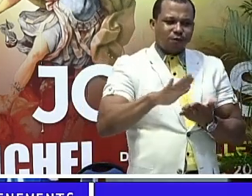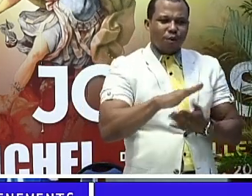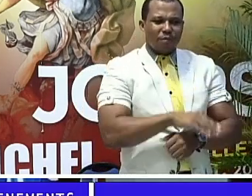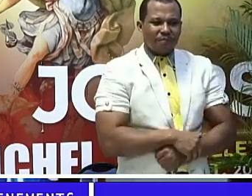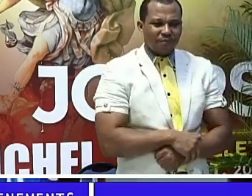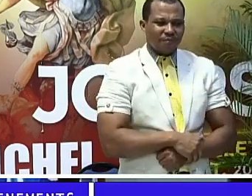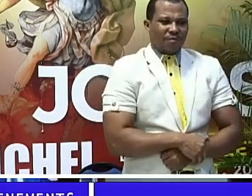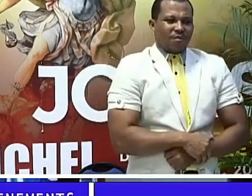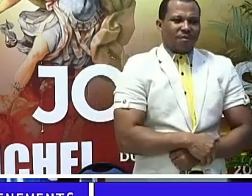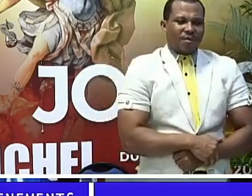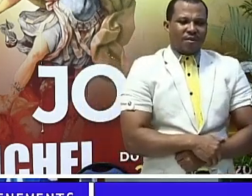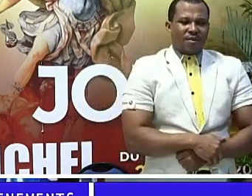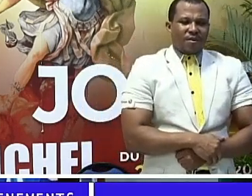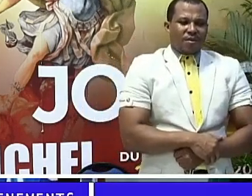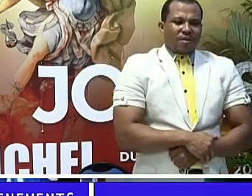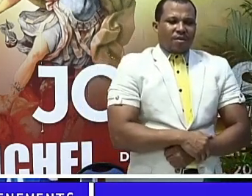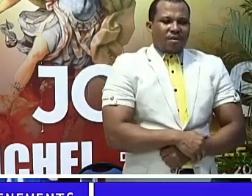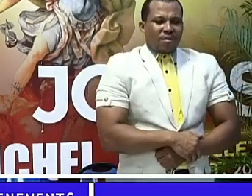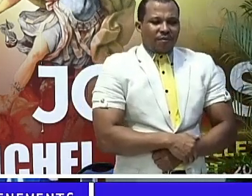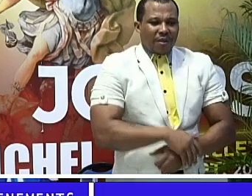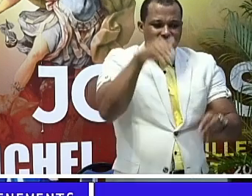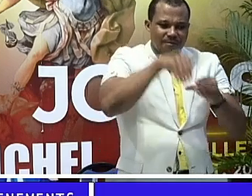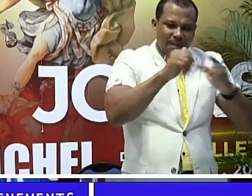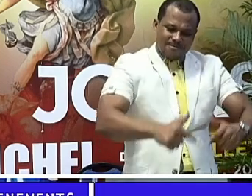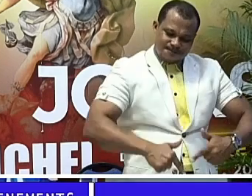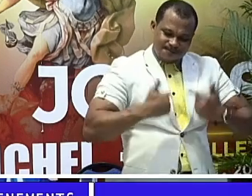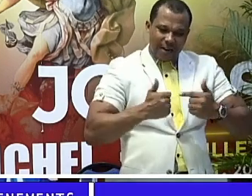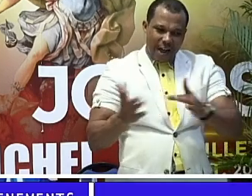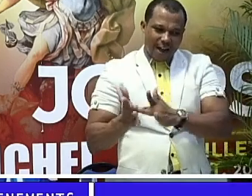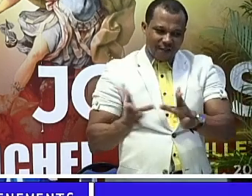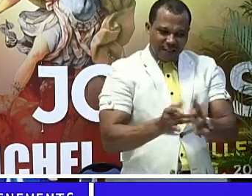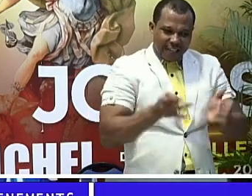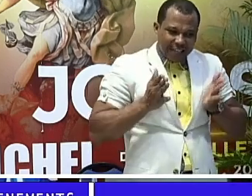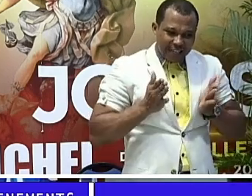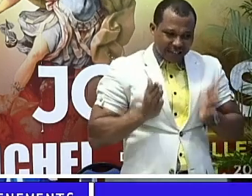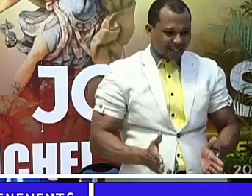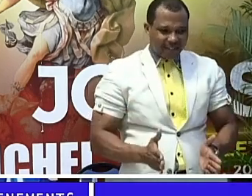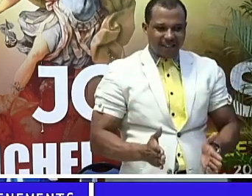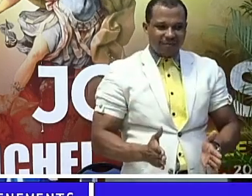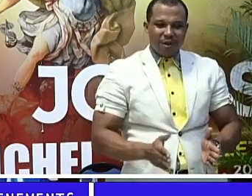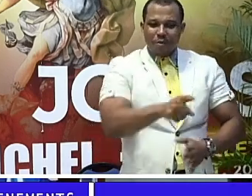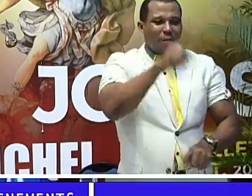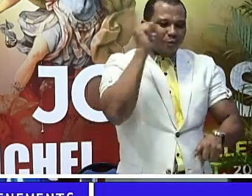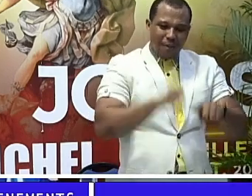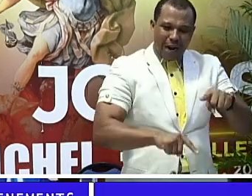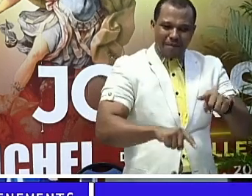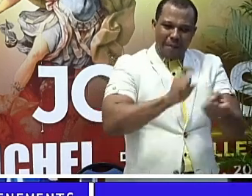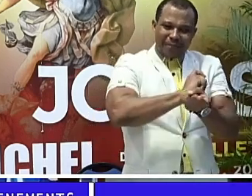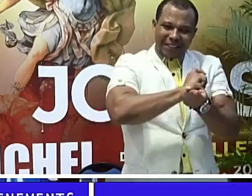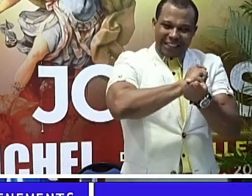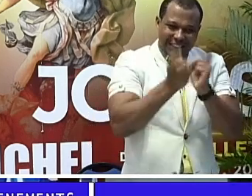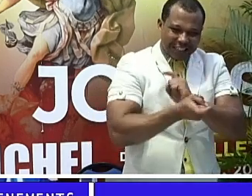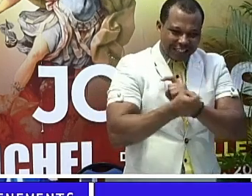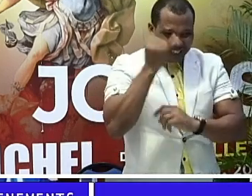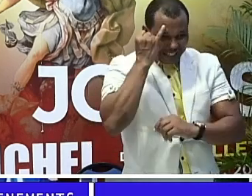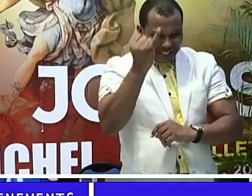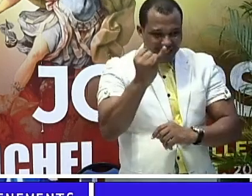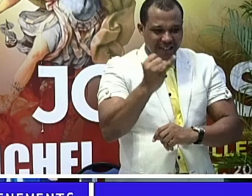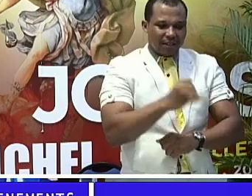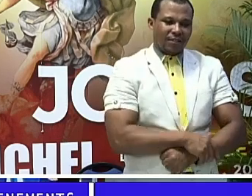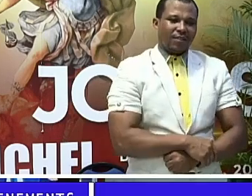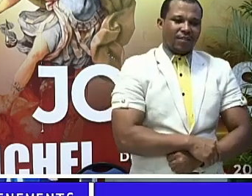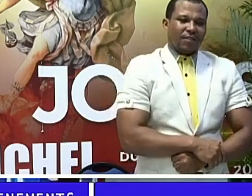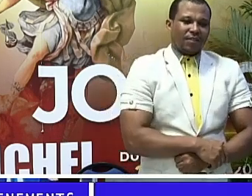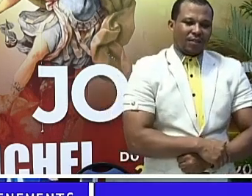pas qu'on a dansé m'debo. Ouais, dans la vie chrétien, pas un caméléon. Dans vodou, on dit si ou c'est ça, dit ou c'est